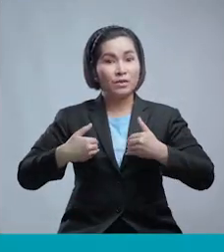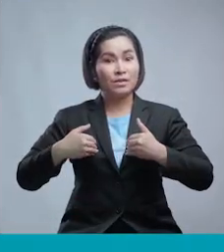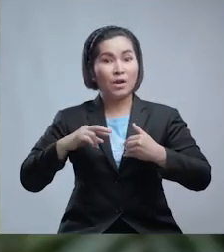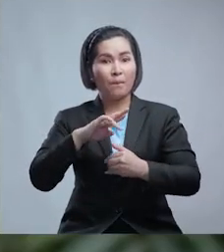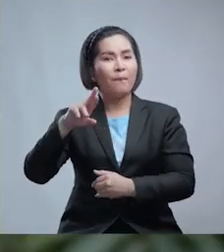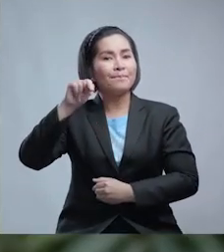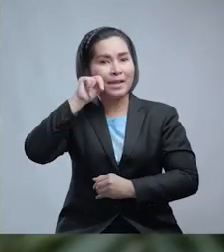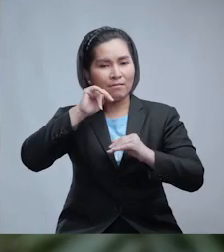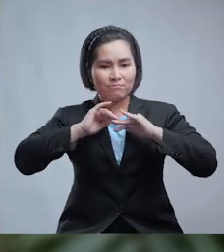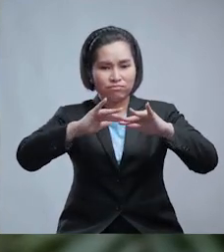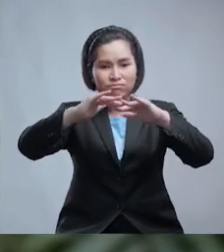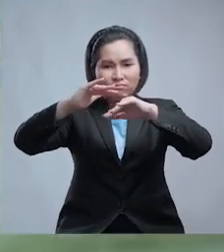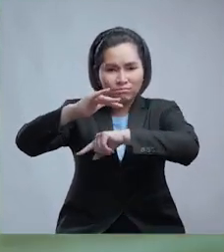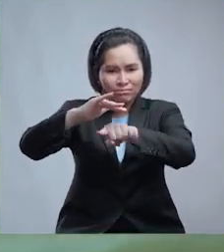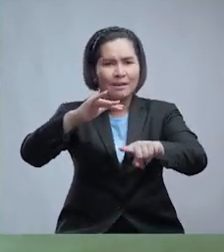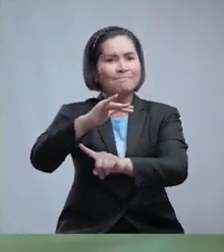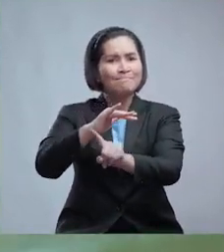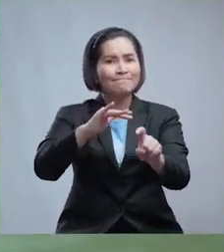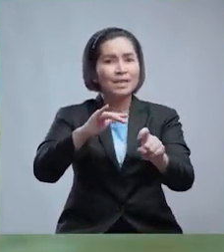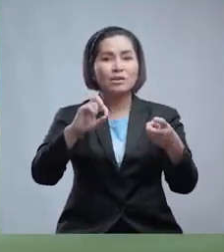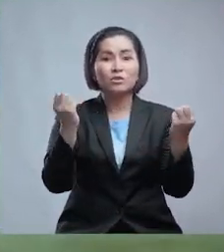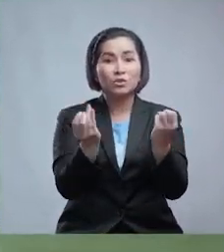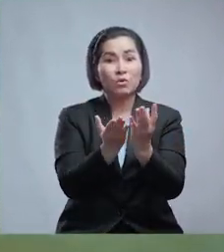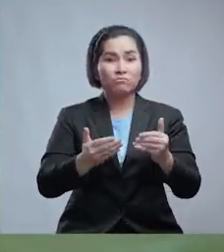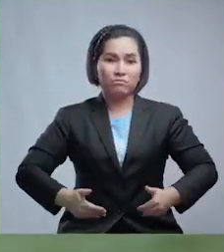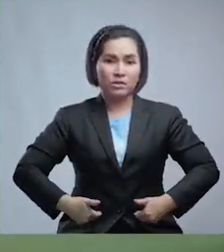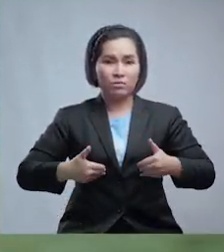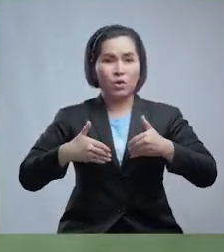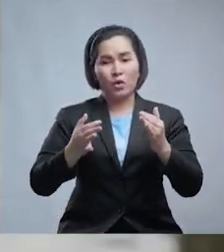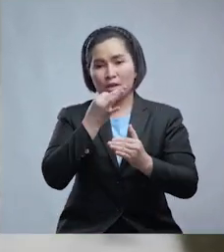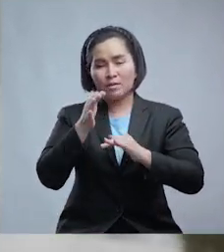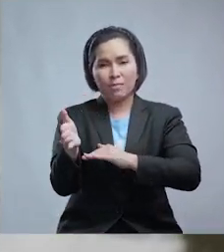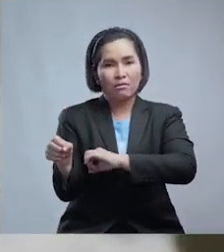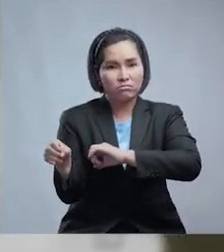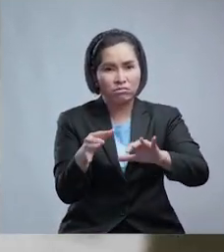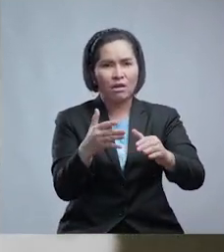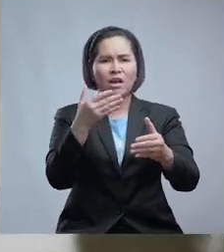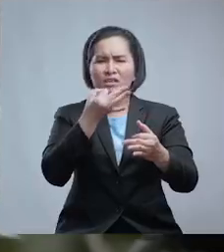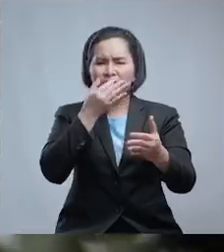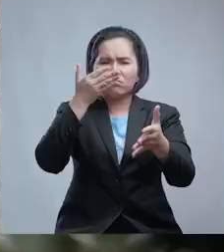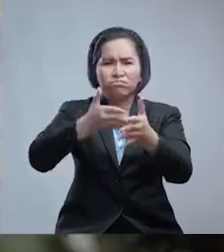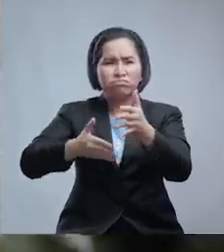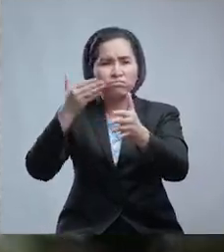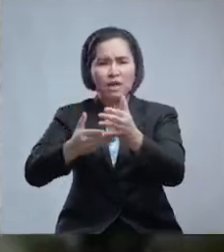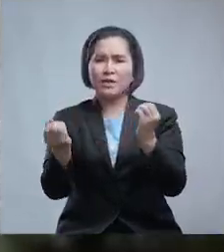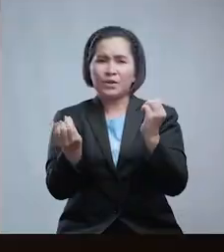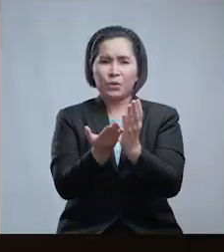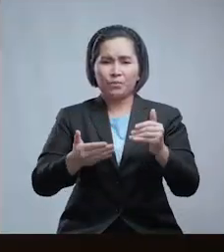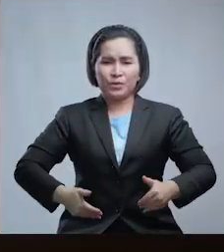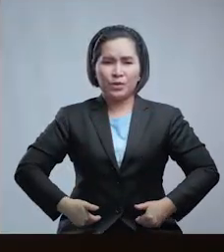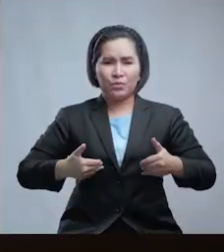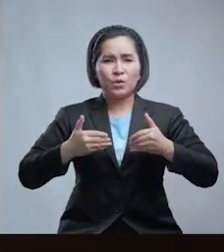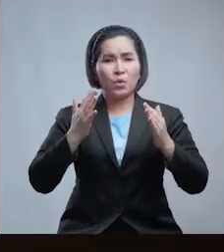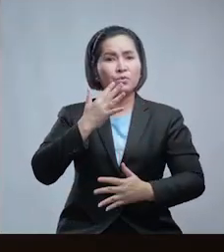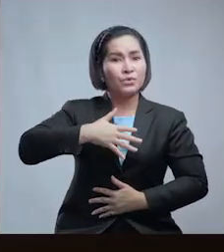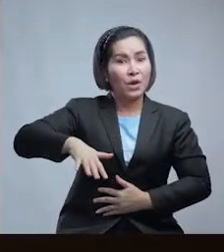SDG ถ้าระบบนิเวศใต้น้ำของเราพังชาวประมงหรือว่าคนที่อยู่ในพื้นที่ก็จะไม่สามารถทำมาหากินได้มันก็จะส่งผลให้กับการเป็นอยู่ของคนทั้งหม